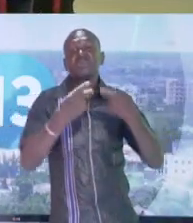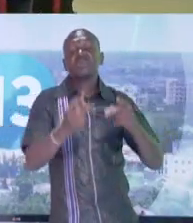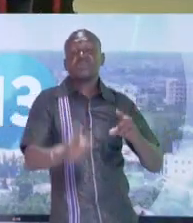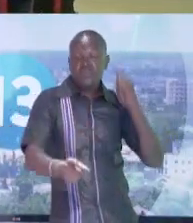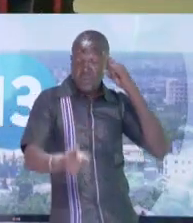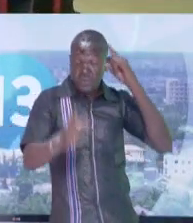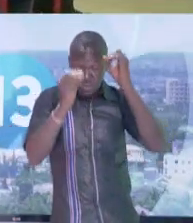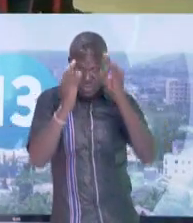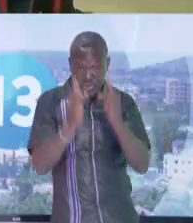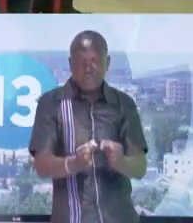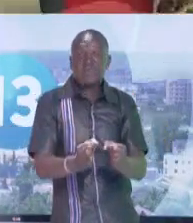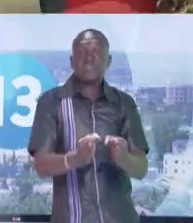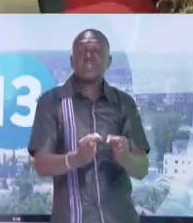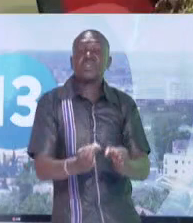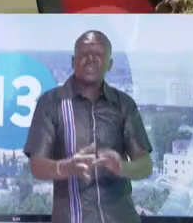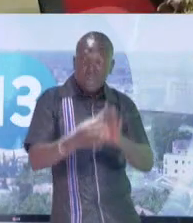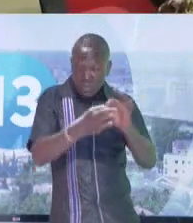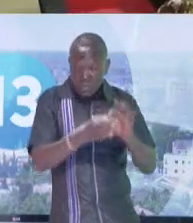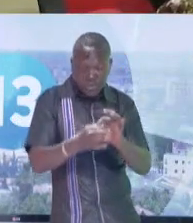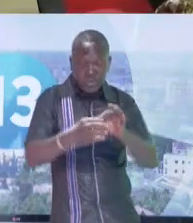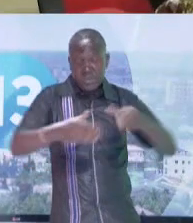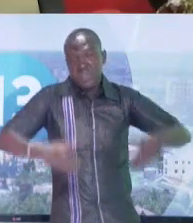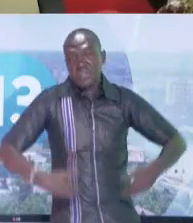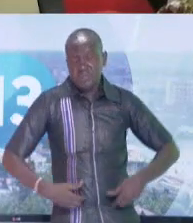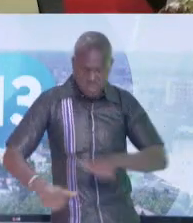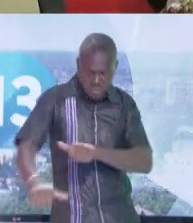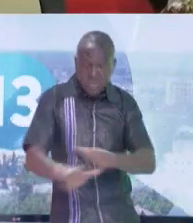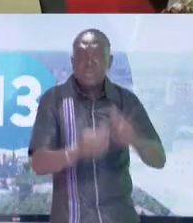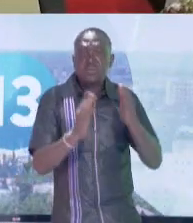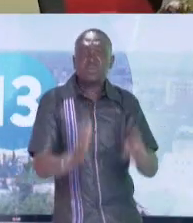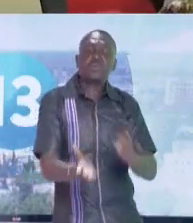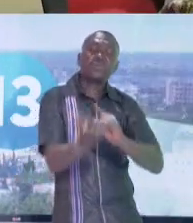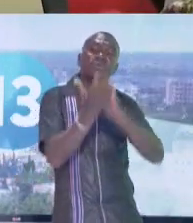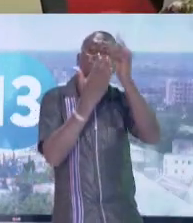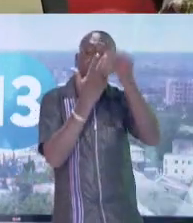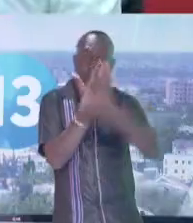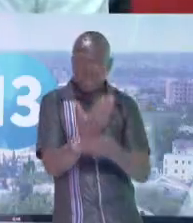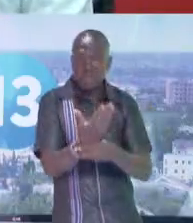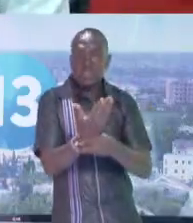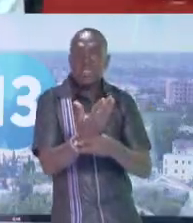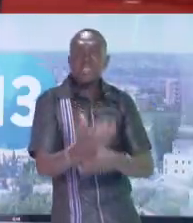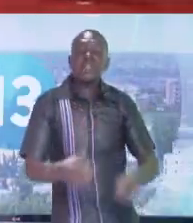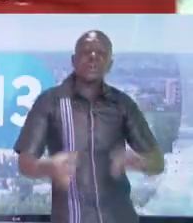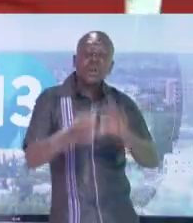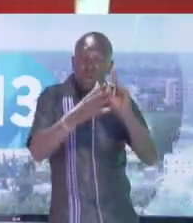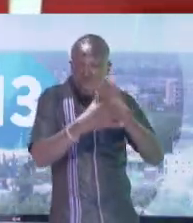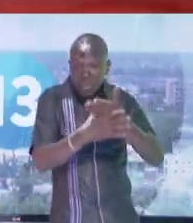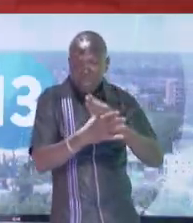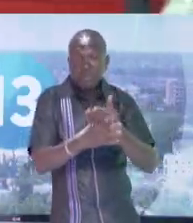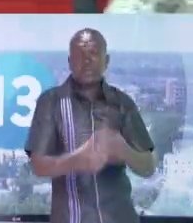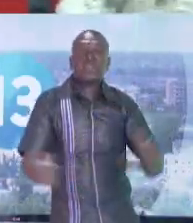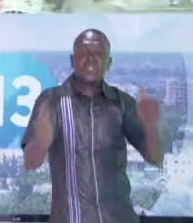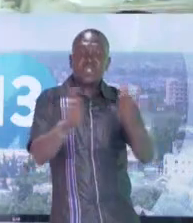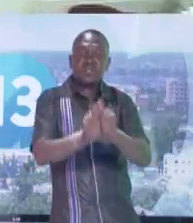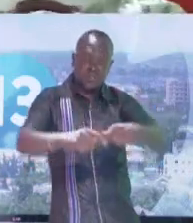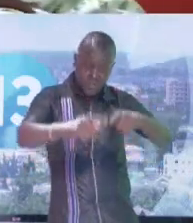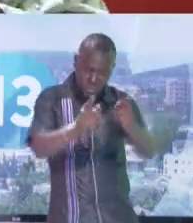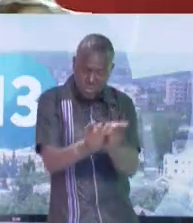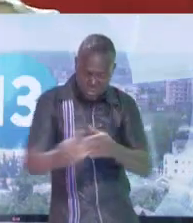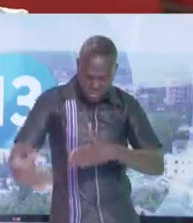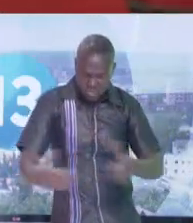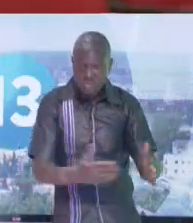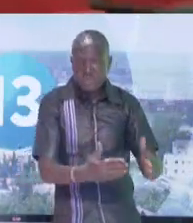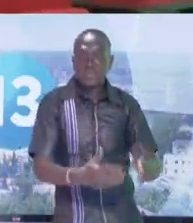conférence publique est de la coalition des jeunes acteurs pour le développement COJAT en collaboration avec le mouvement citoyen Afrique